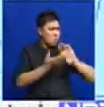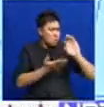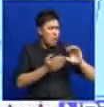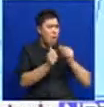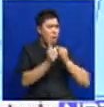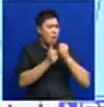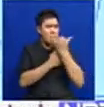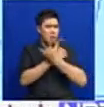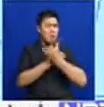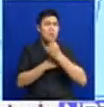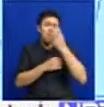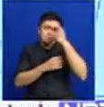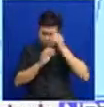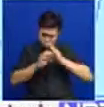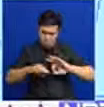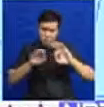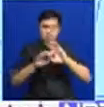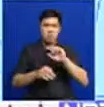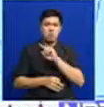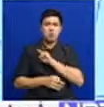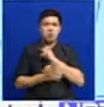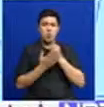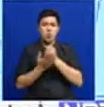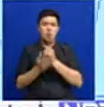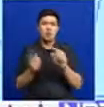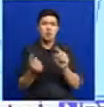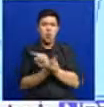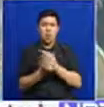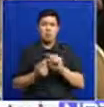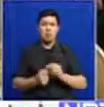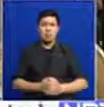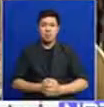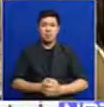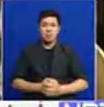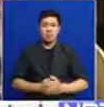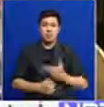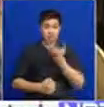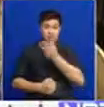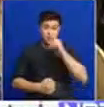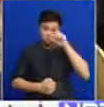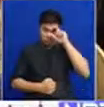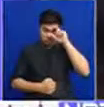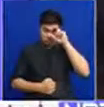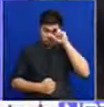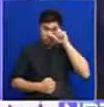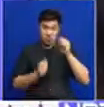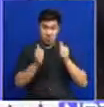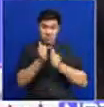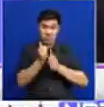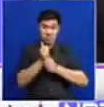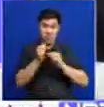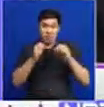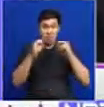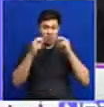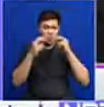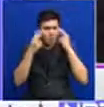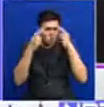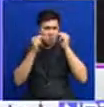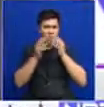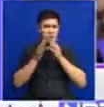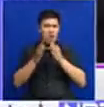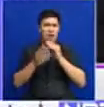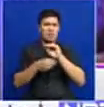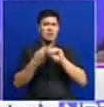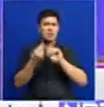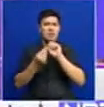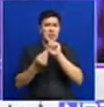ต่ว่าต้องอยู่บนพื้นฐานความรับผิดชอบต่อสังคมค่ะนายสมคิดจาตุศรีพิทักษ์รองนายกรัฐมนตรีด้านเศรษฐกิจได้มอบรางวัลอุตสาห